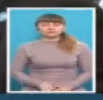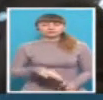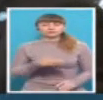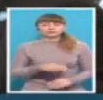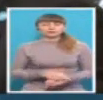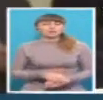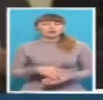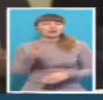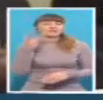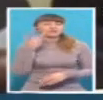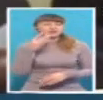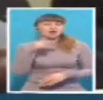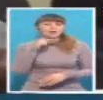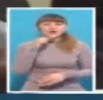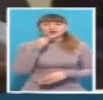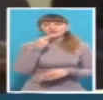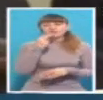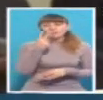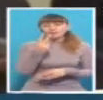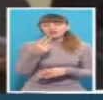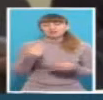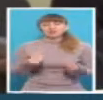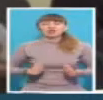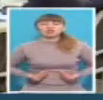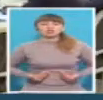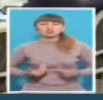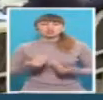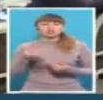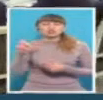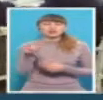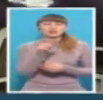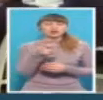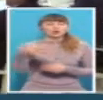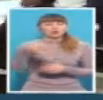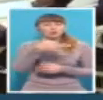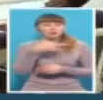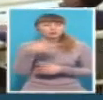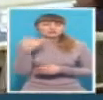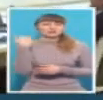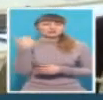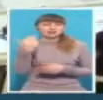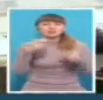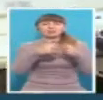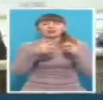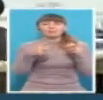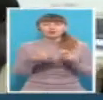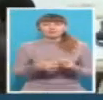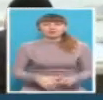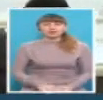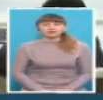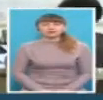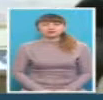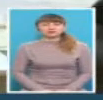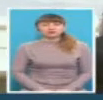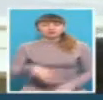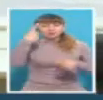тұрғын үй коммуналдық шаруашылығы, жерлерді бөлу мен баспана жайына қатысты. Елбасының биылғы жолдауы зор жауапкершілік жүктейді. Жүктелген міндеттер